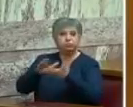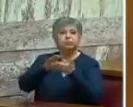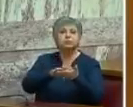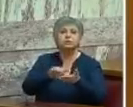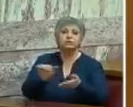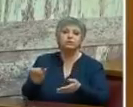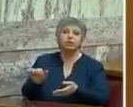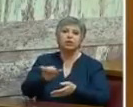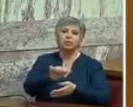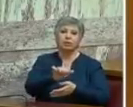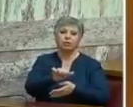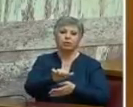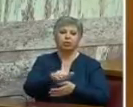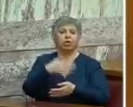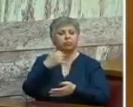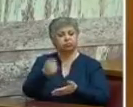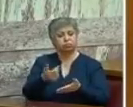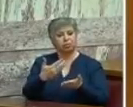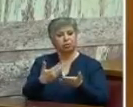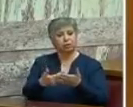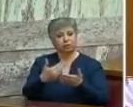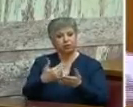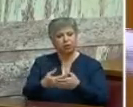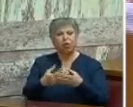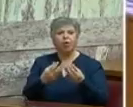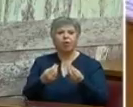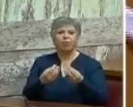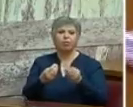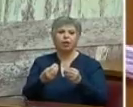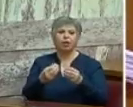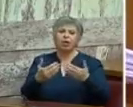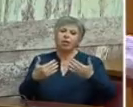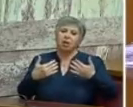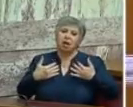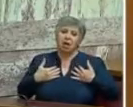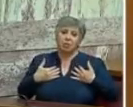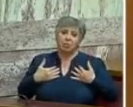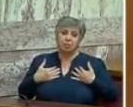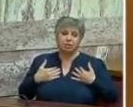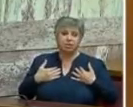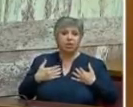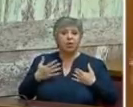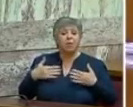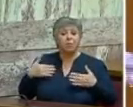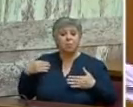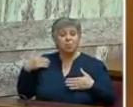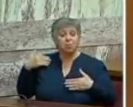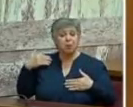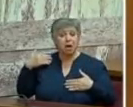στοιχεία πολλά. Εμείς ό,τι έχουμε βρει το έχουμε στείλει.